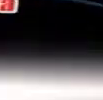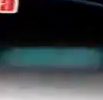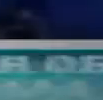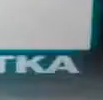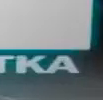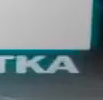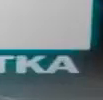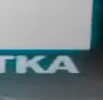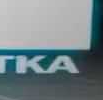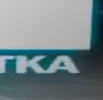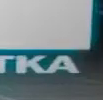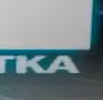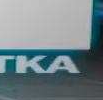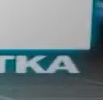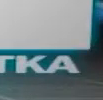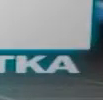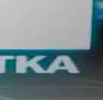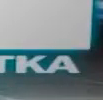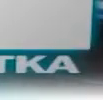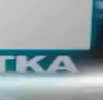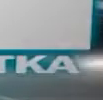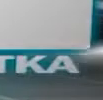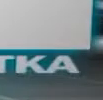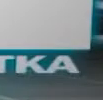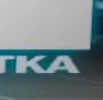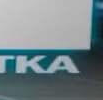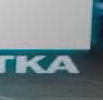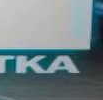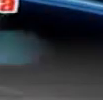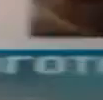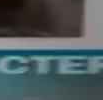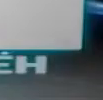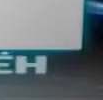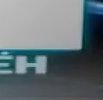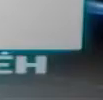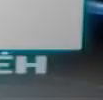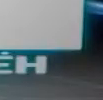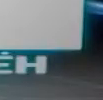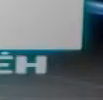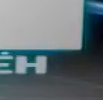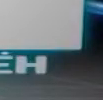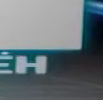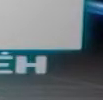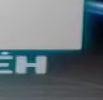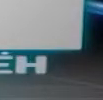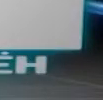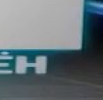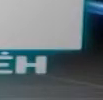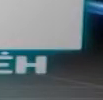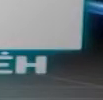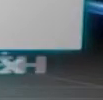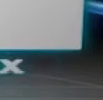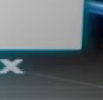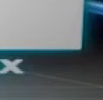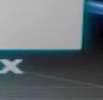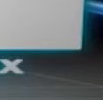электроқұрылғыларын, электроқозғалтқыш, тереңнен су көтергіш сорғыштарын, трансформаторларды жөндеу. Барлық электрлі техникалар жөндеуден кейін